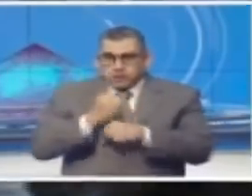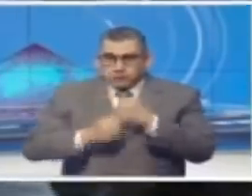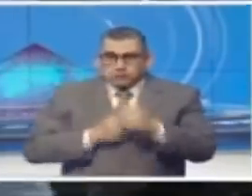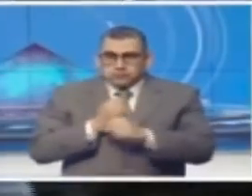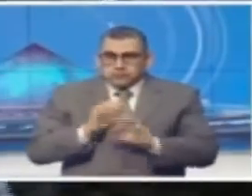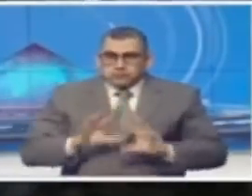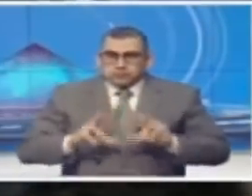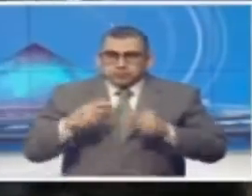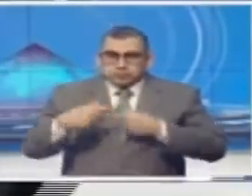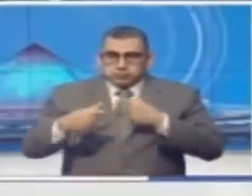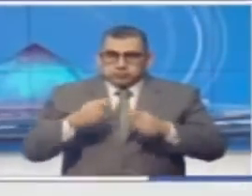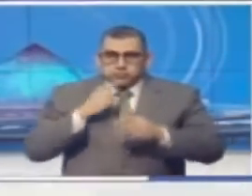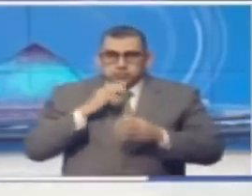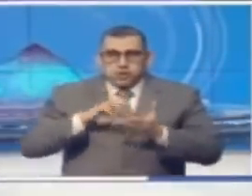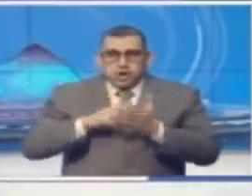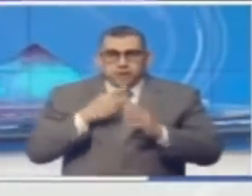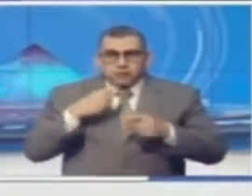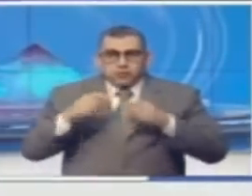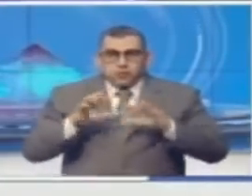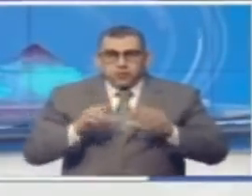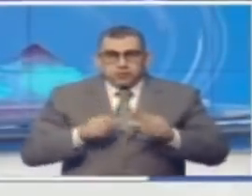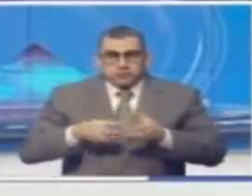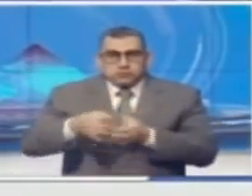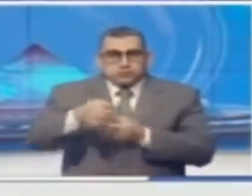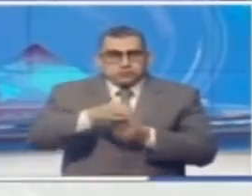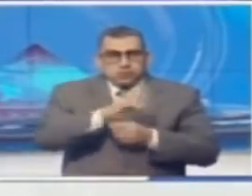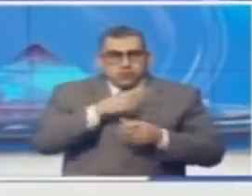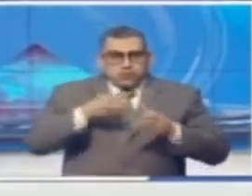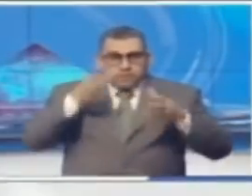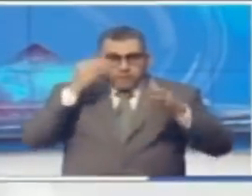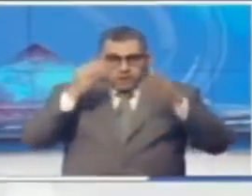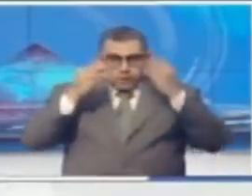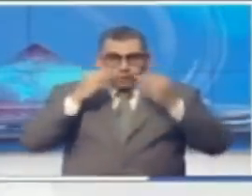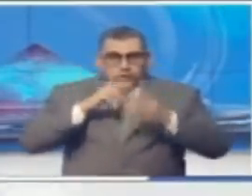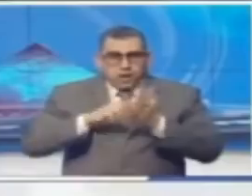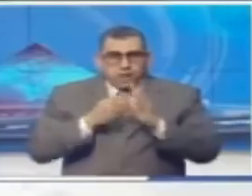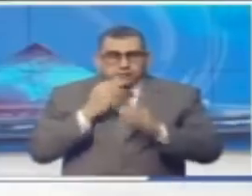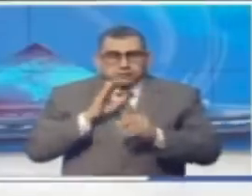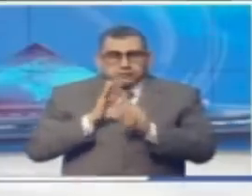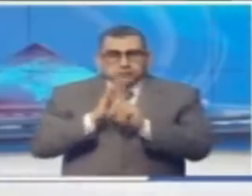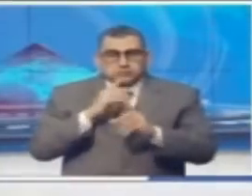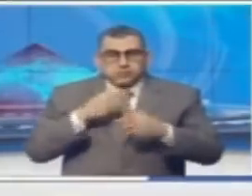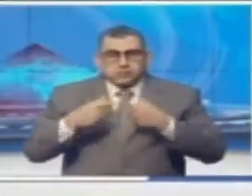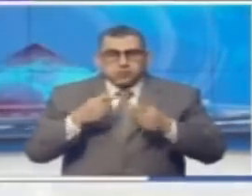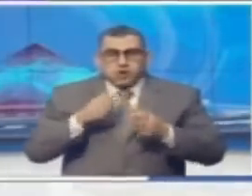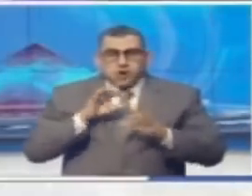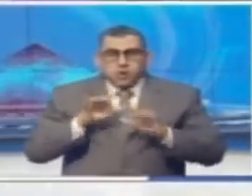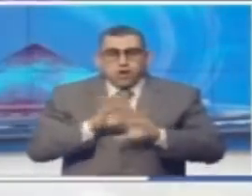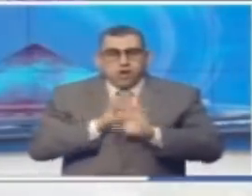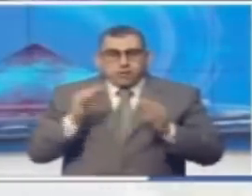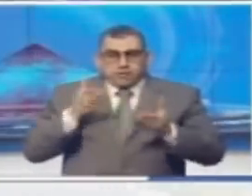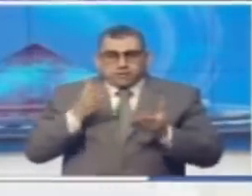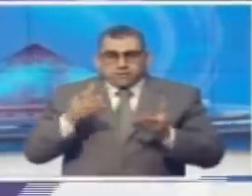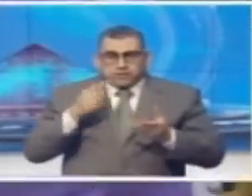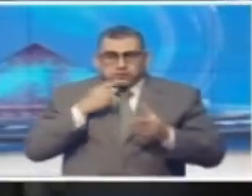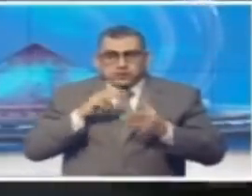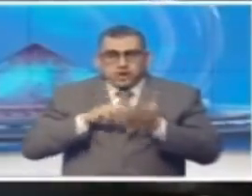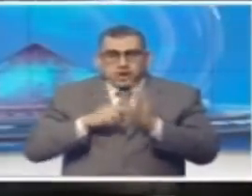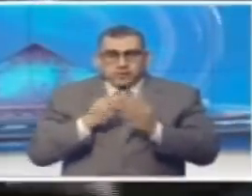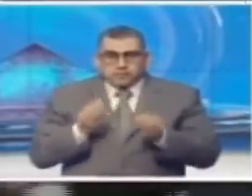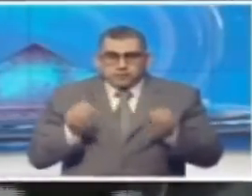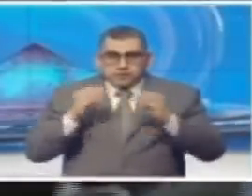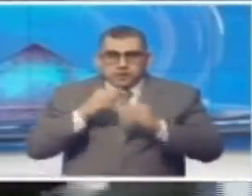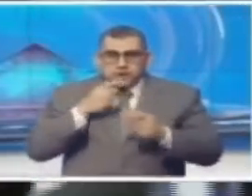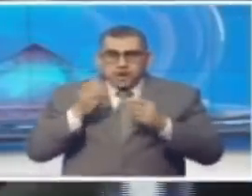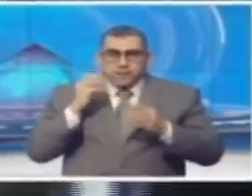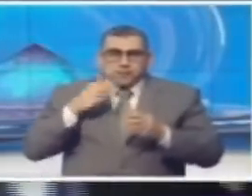التطوير والتحديث للبنية التحتية والمعلوماتية ودعم عملية التحول الرقمي، فضلا عن مد كابلات الفايبر